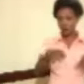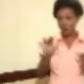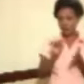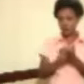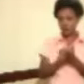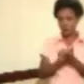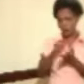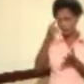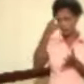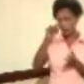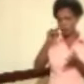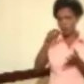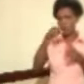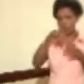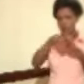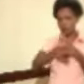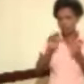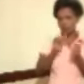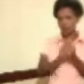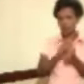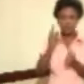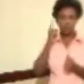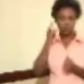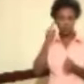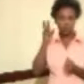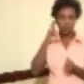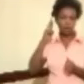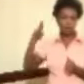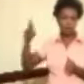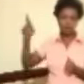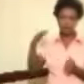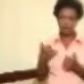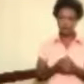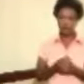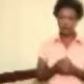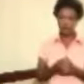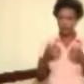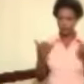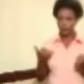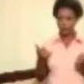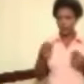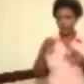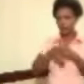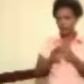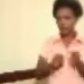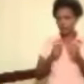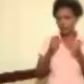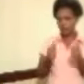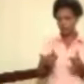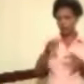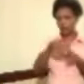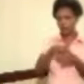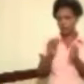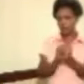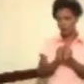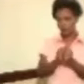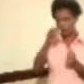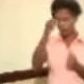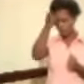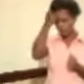être capables de participer pendant que nous avons entendu dans la radio. Tout. Alors, nous pourrons entrer tout de suite avec candidat.